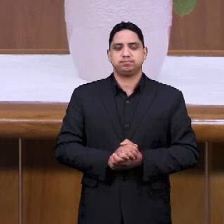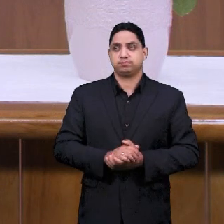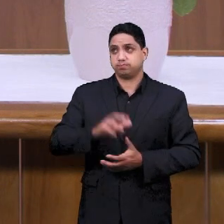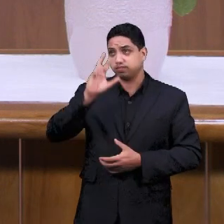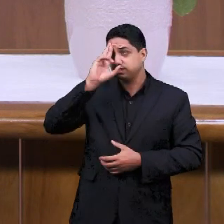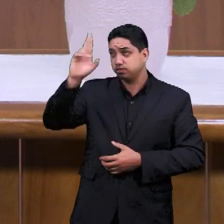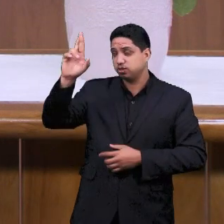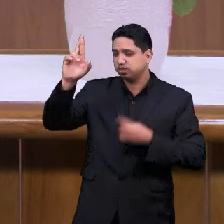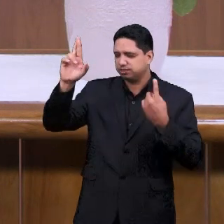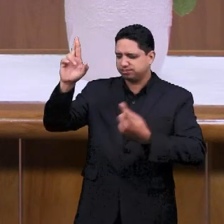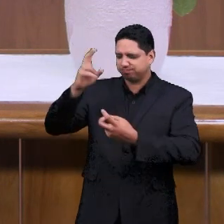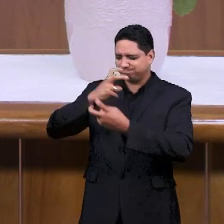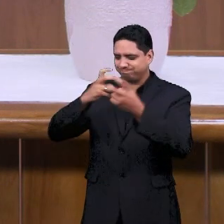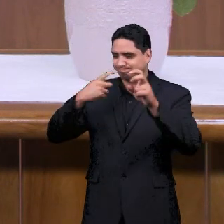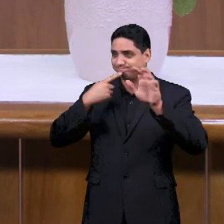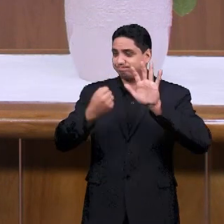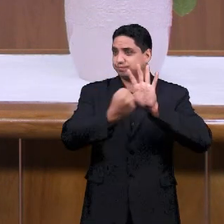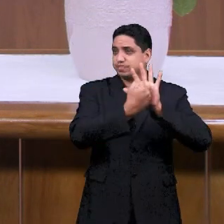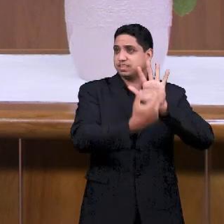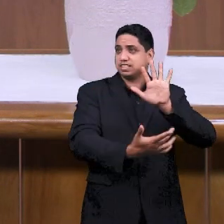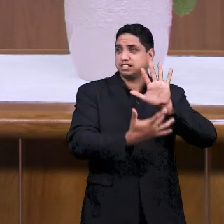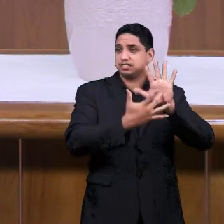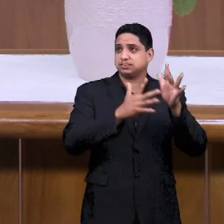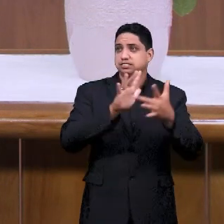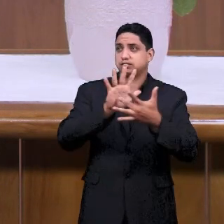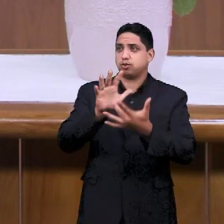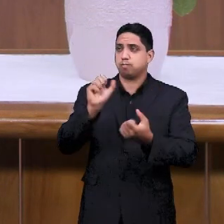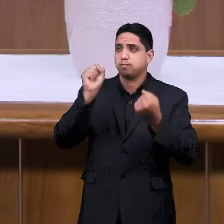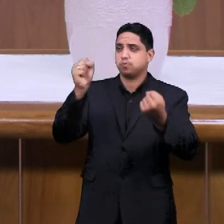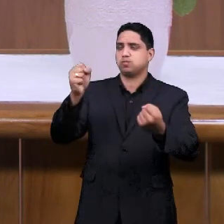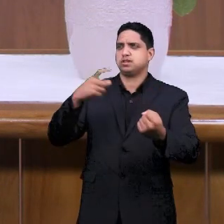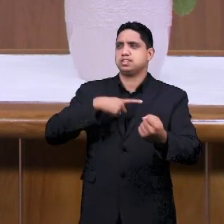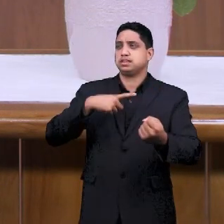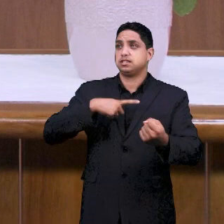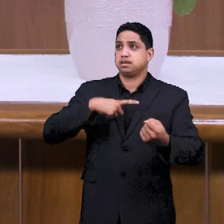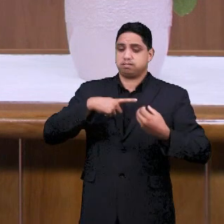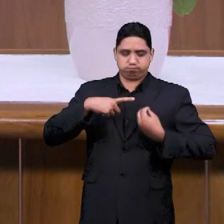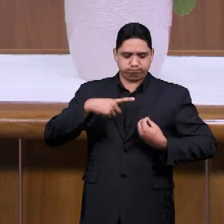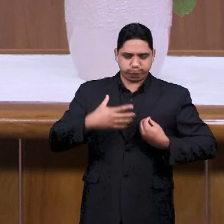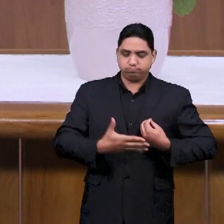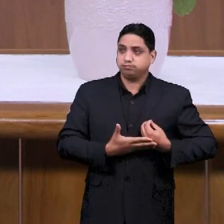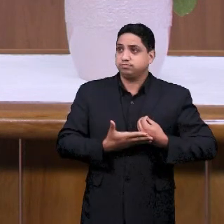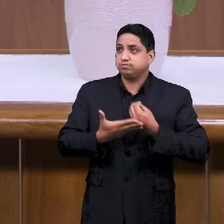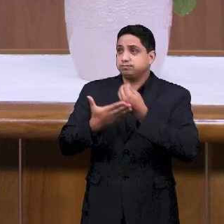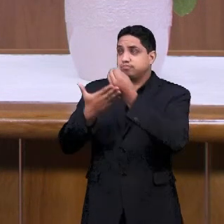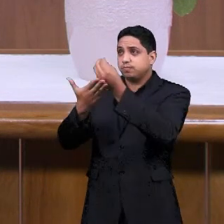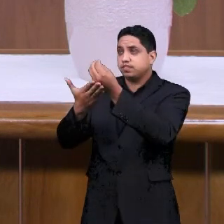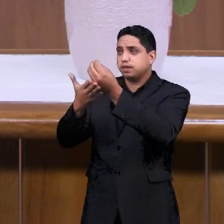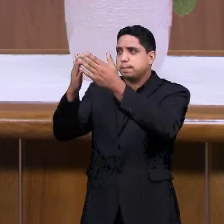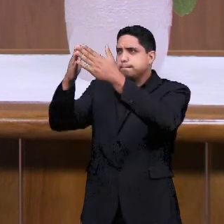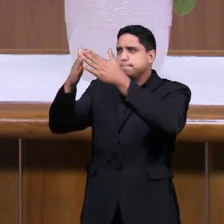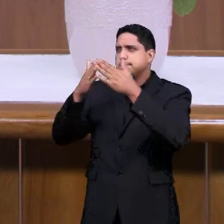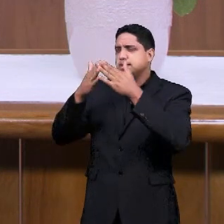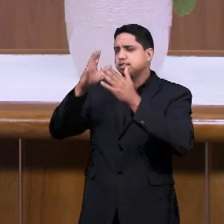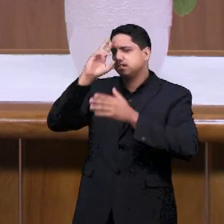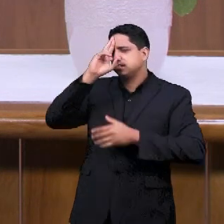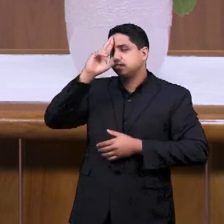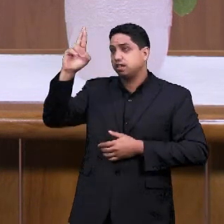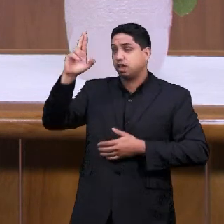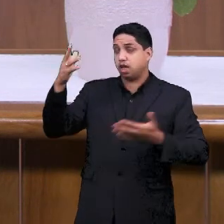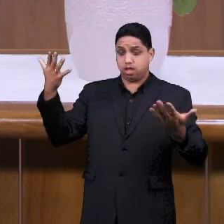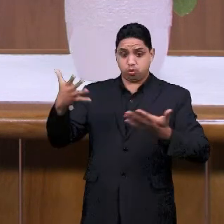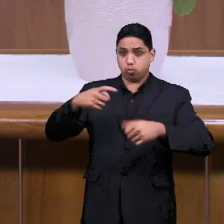Seigneur, nous prions par le pouvoir qu'il y a dans le sang du Seigneur Jésus. Nous nous mettons devant toi en demandant, Seigneur,